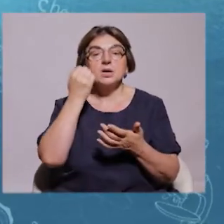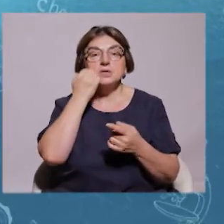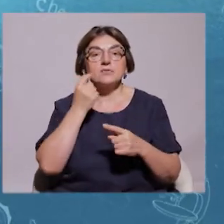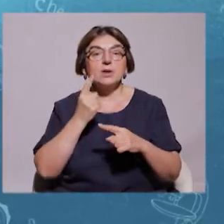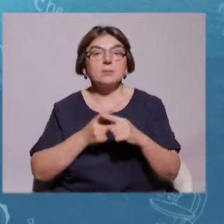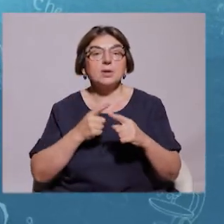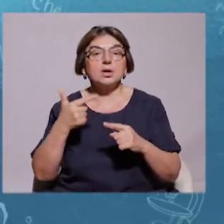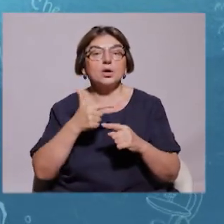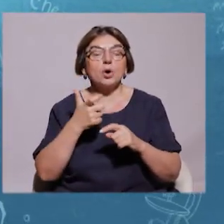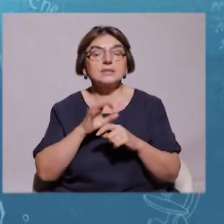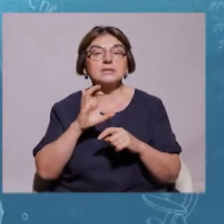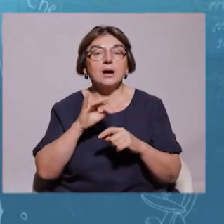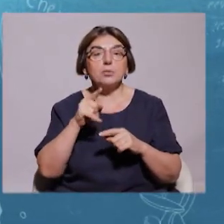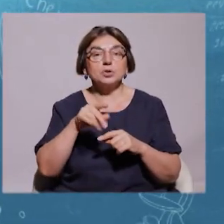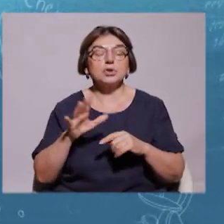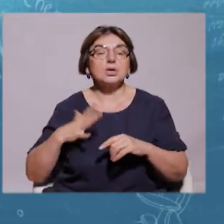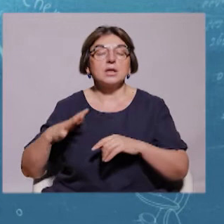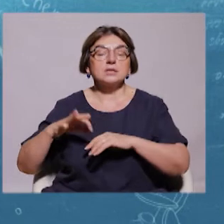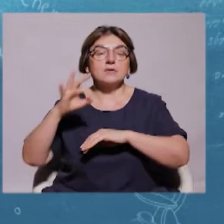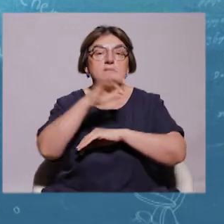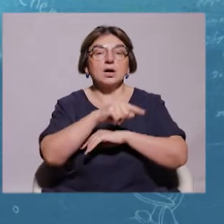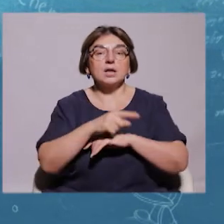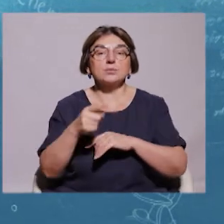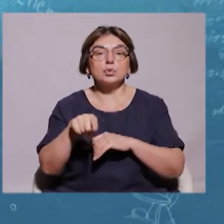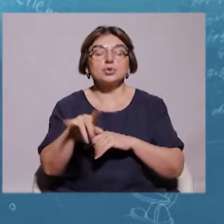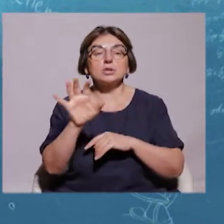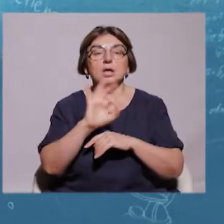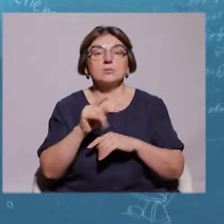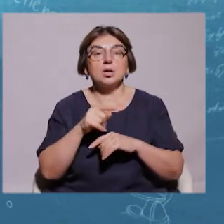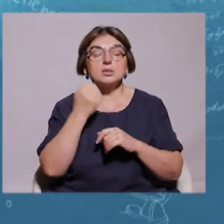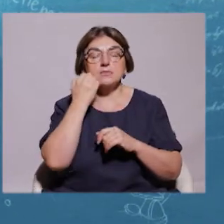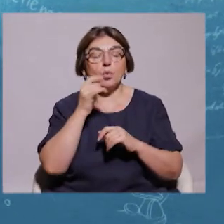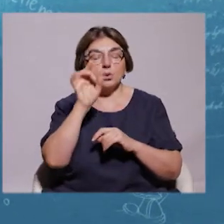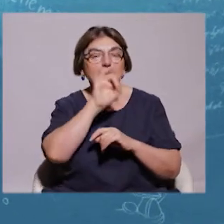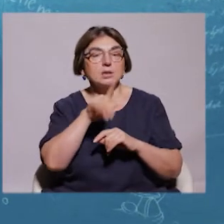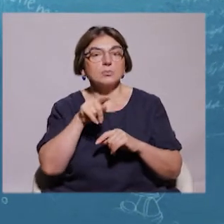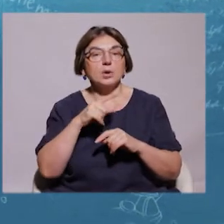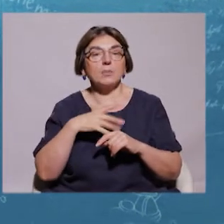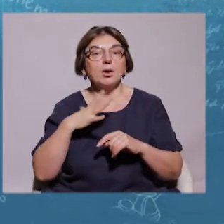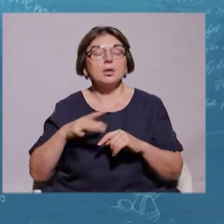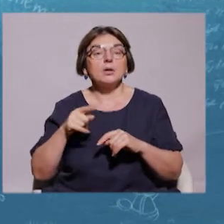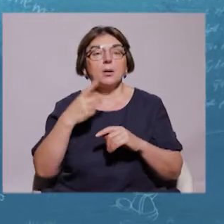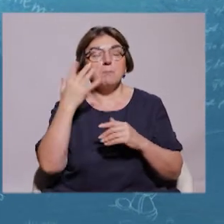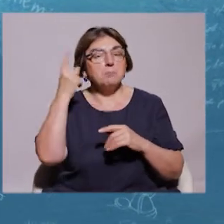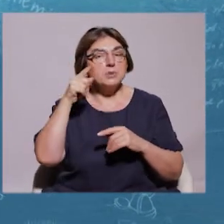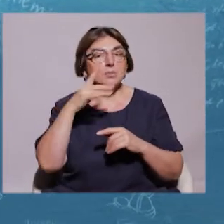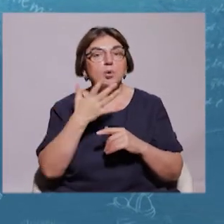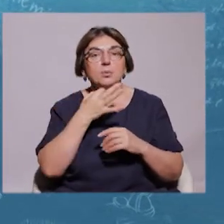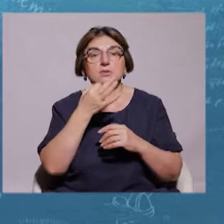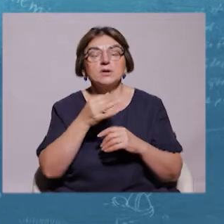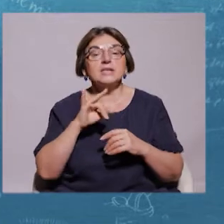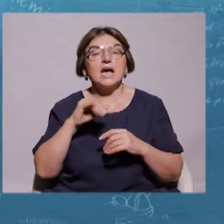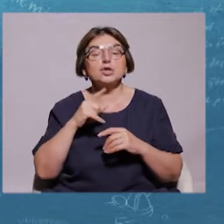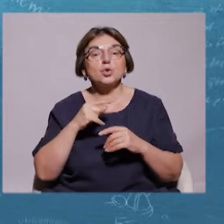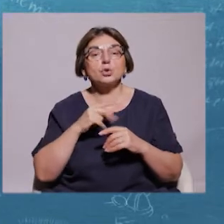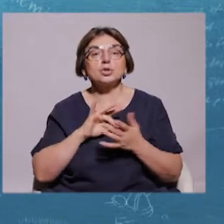სახელგანთქმული იყო ძველად ეს ქვეყანა, ანუ კოლხეთი, ამაც ხატყობენ მითები, რომლებიც მოგვითხრობენ იასონის ლაშქრობაზე. ამ სამეფო სიმდიდრე ოქროთი ვერცხლითა და რკინით იყო